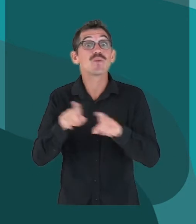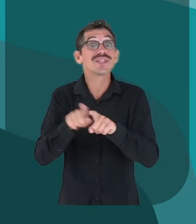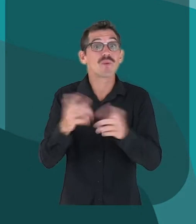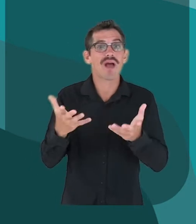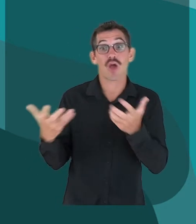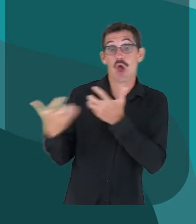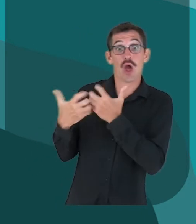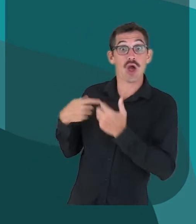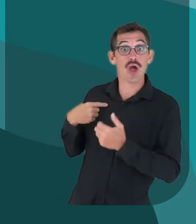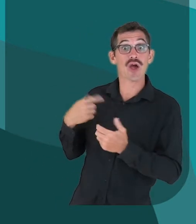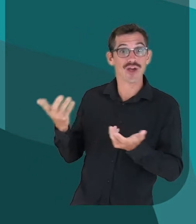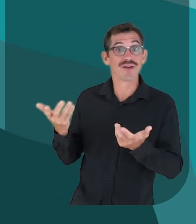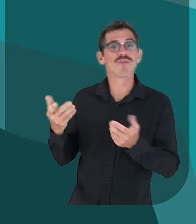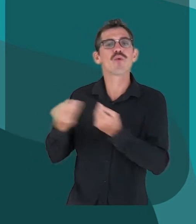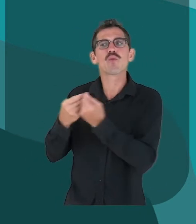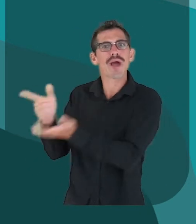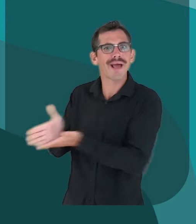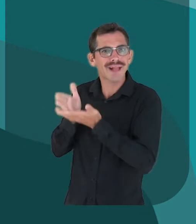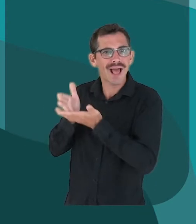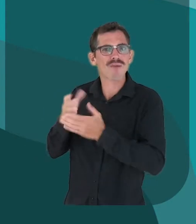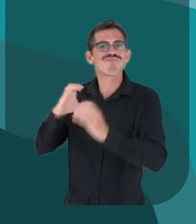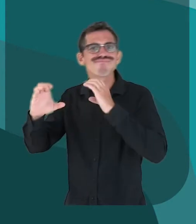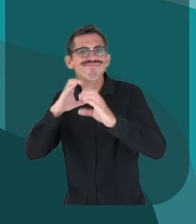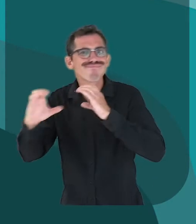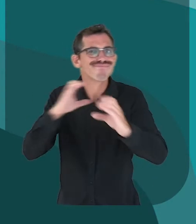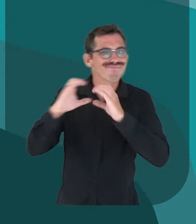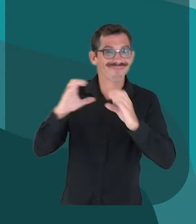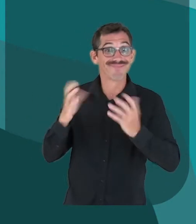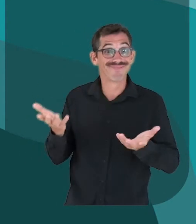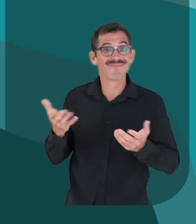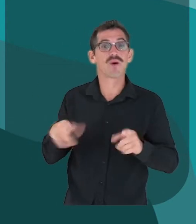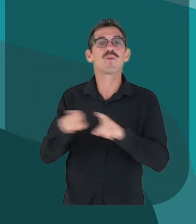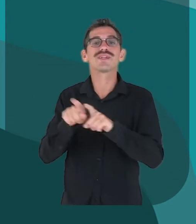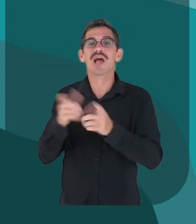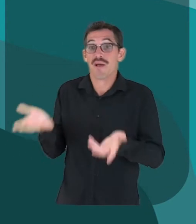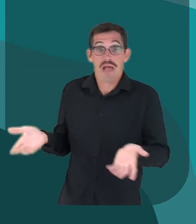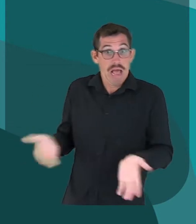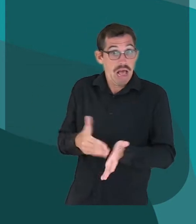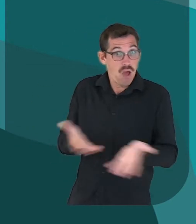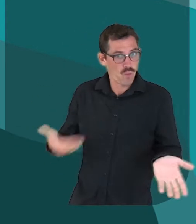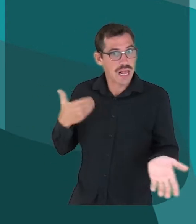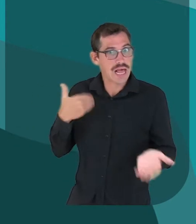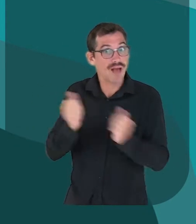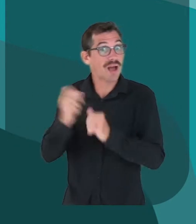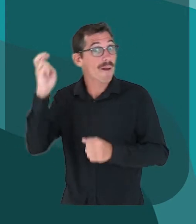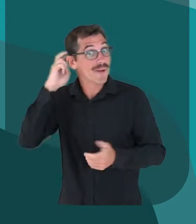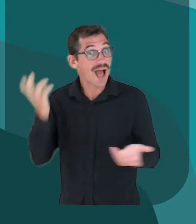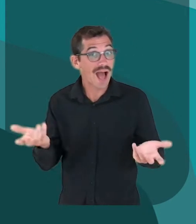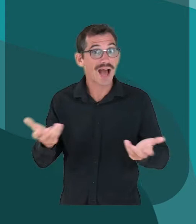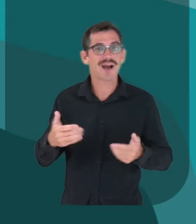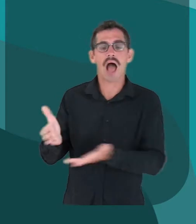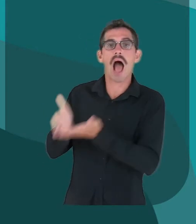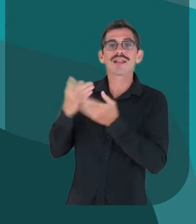Chose que j'ai vraiment aimé faire aussi avec mon coloc. Fait que là, ça a aidé beaucoup la communication. Puis c'est quelque chose qu'on utilise même encore aujourd'hui